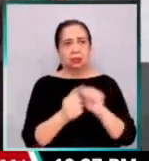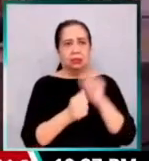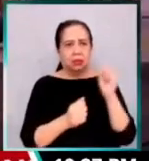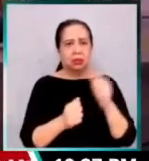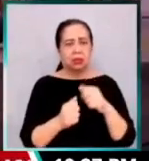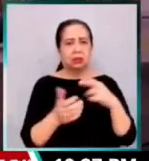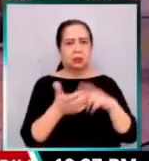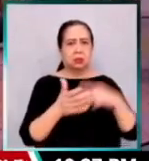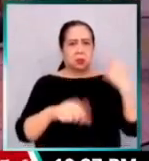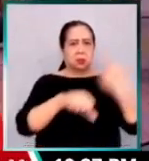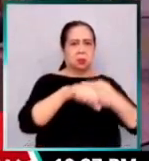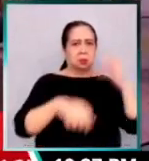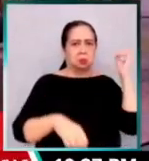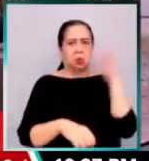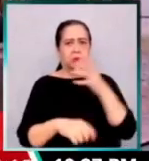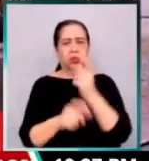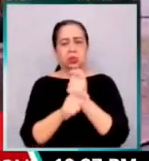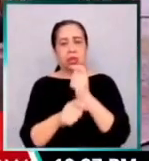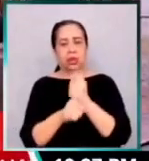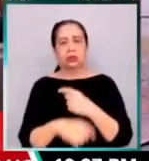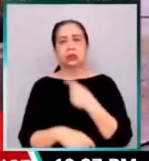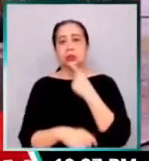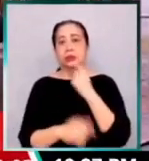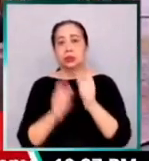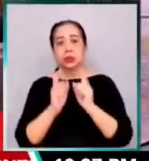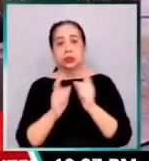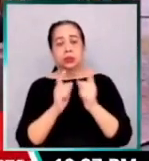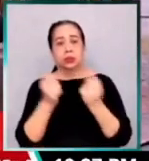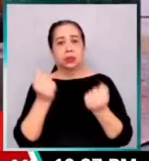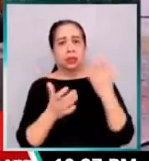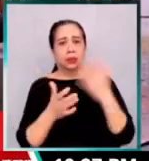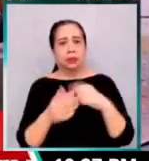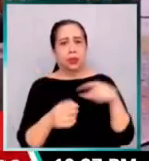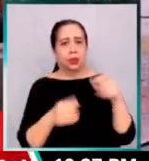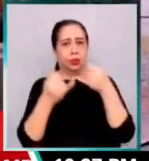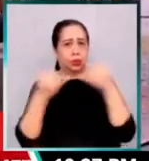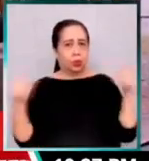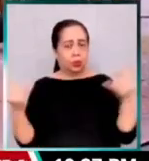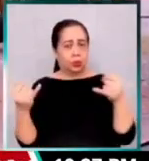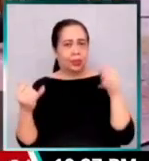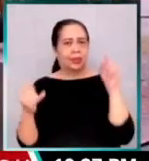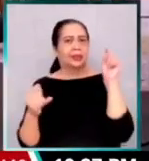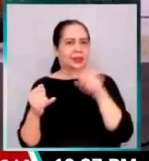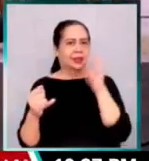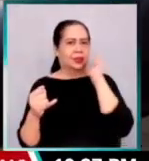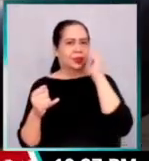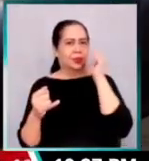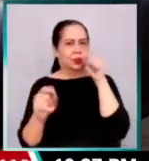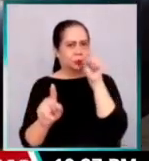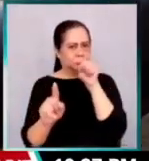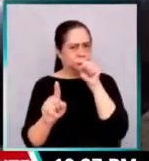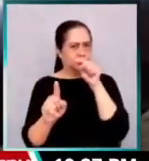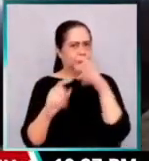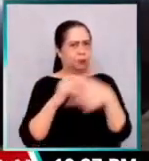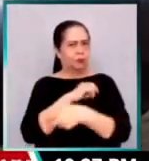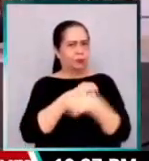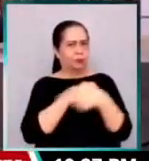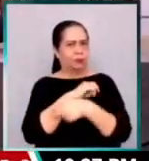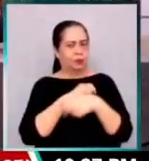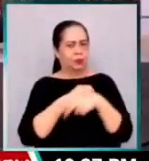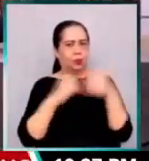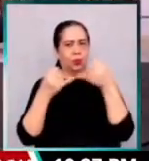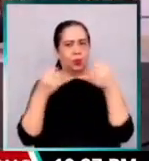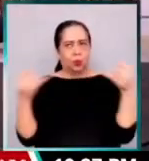truck. Ayon sa mga nakausap naming driver, itong mga wire na ito, ito raw yung madalas na puntiryahin ng mga kawatan. Itong mga wire na ito, ito